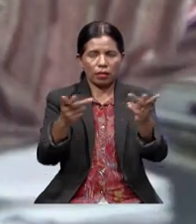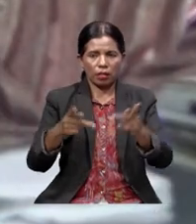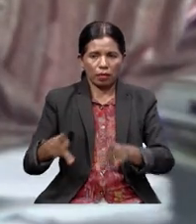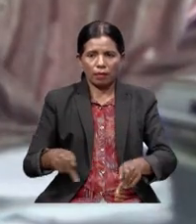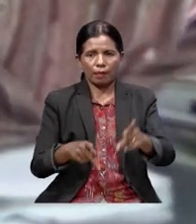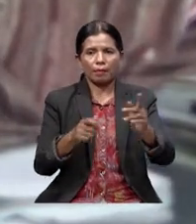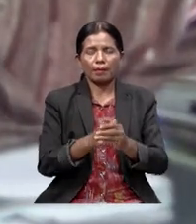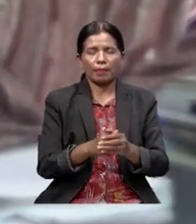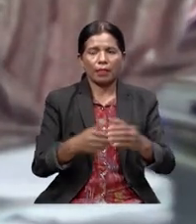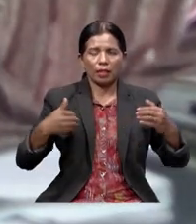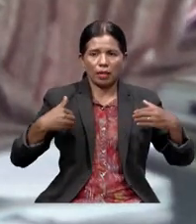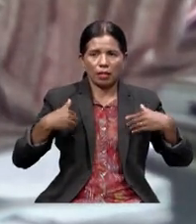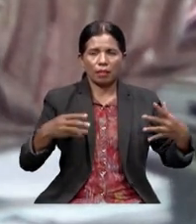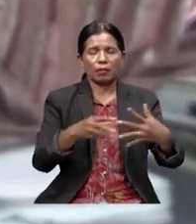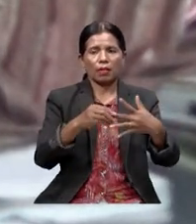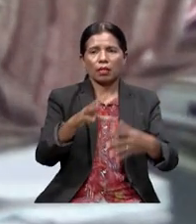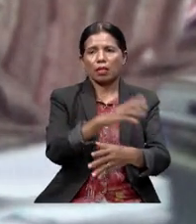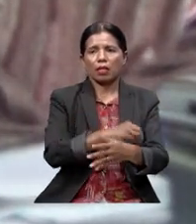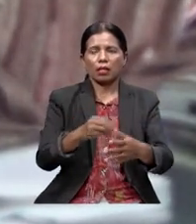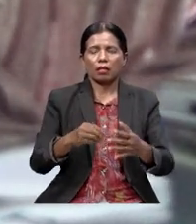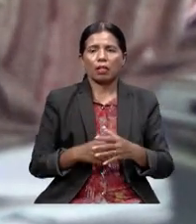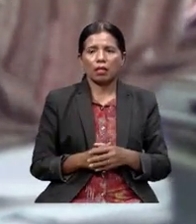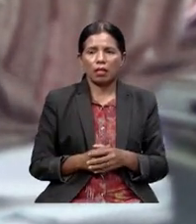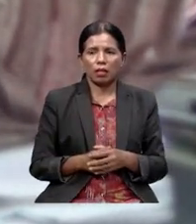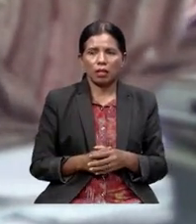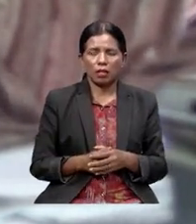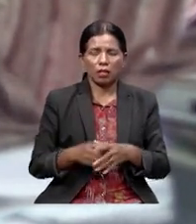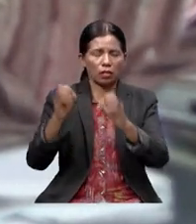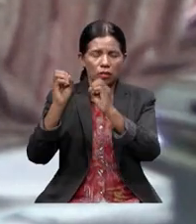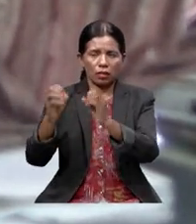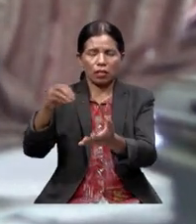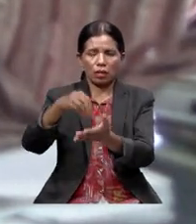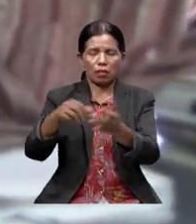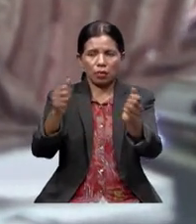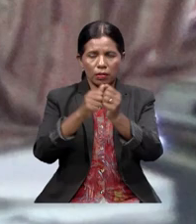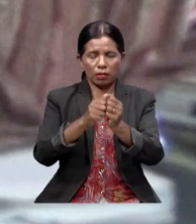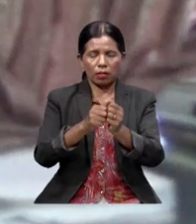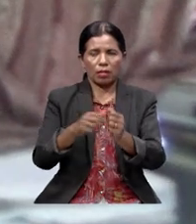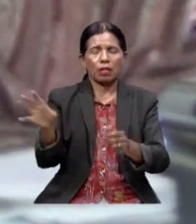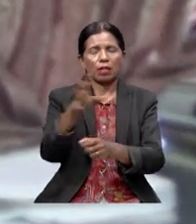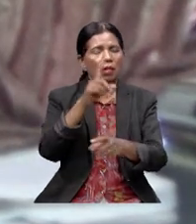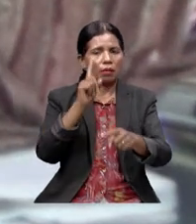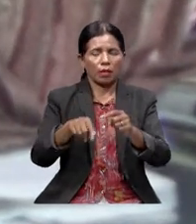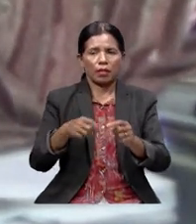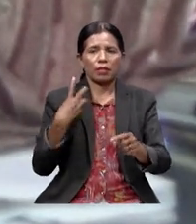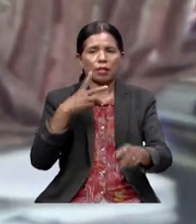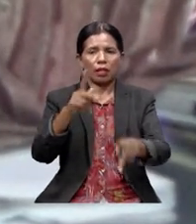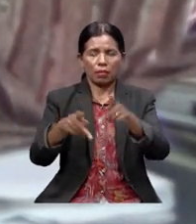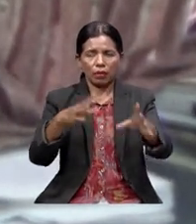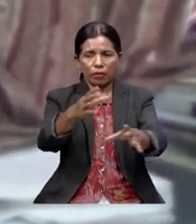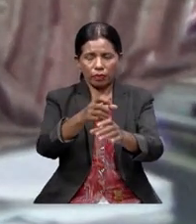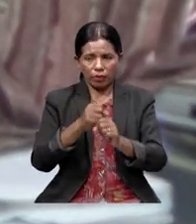ni e plastiko na ni e karbon ni e karbono na atun ne so e tau kamu tu kinawa par anin da bele hu par itani e ma ba